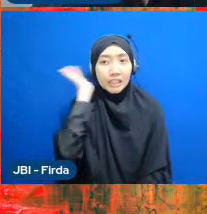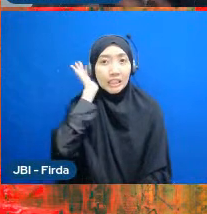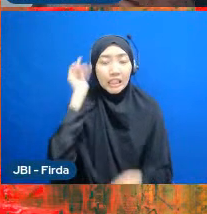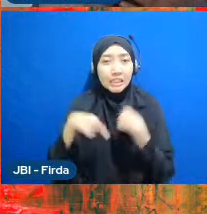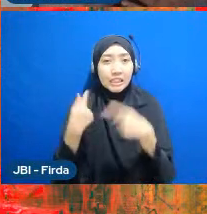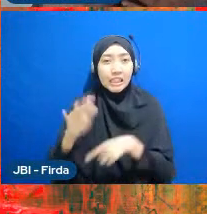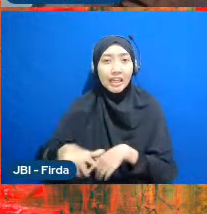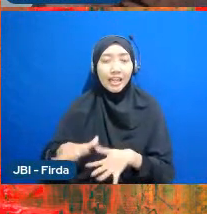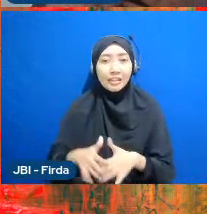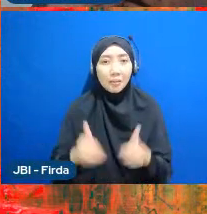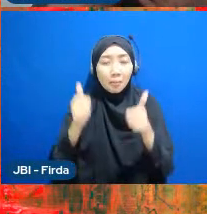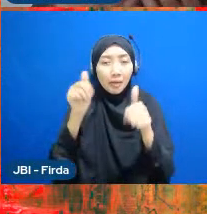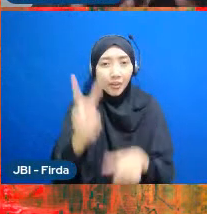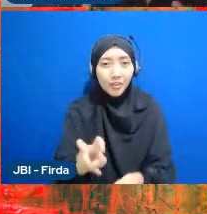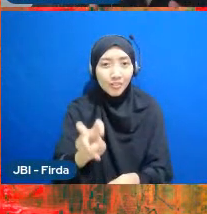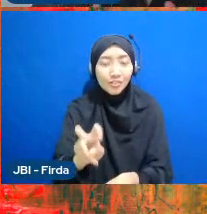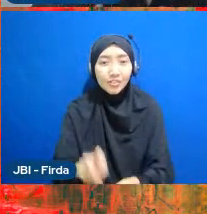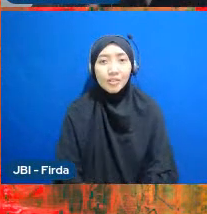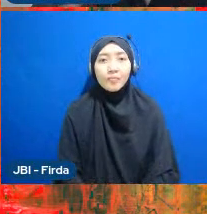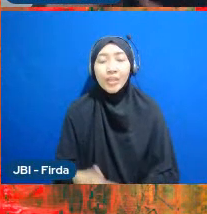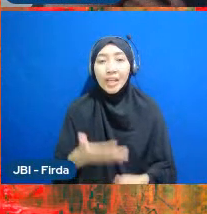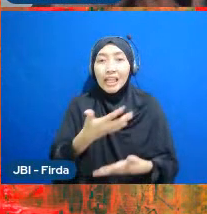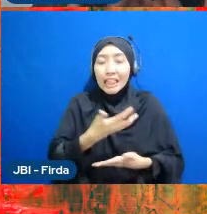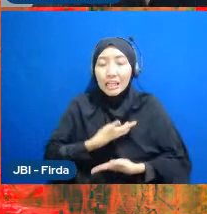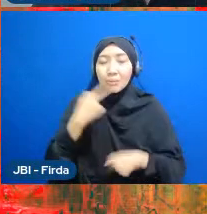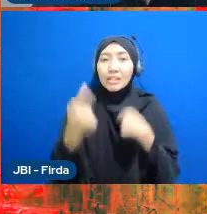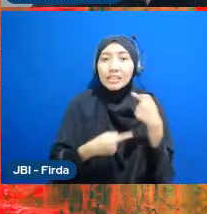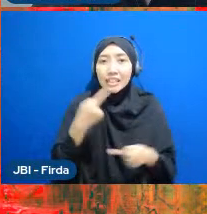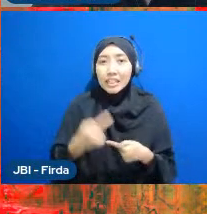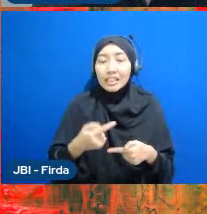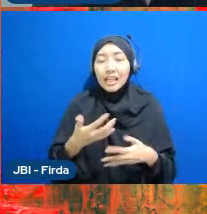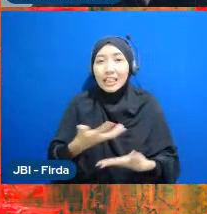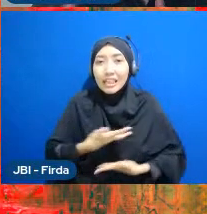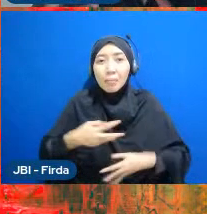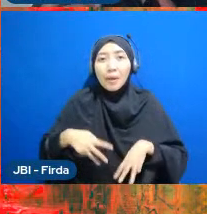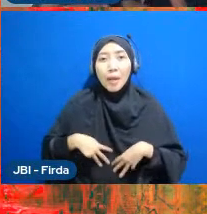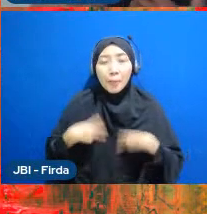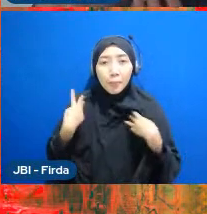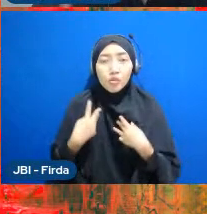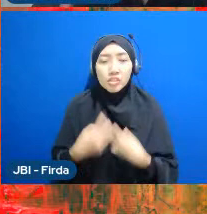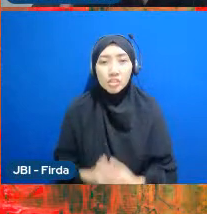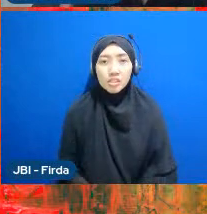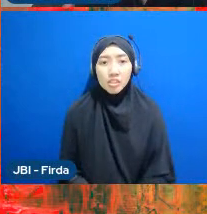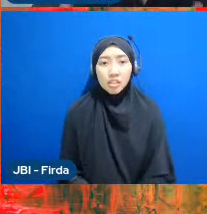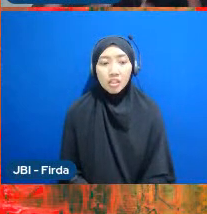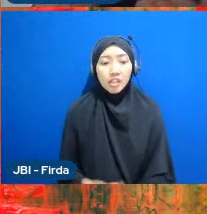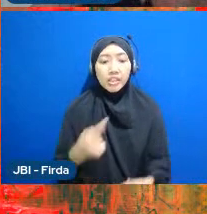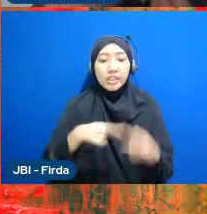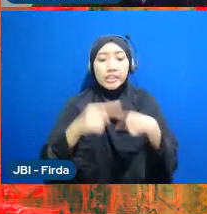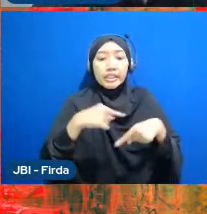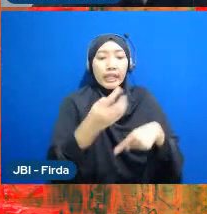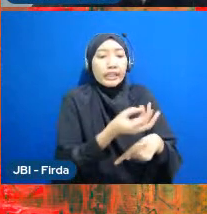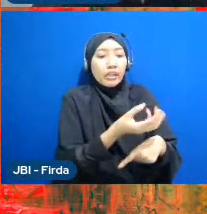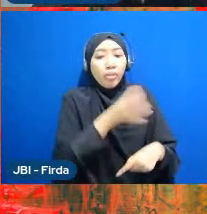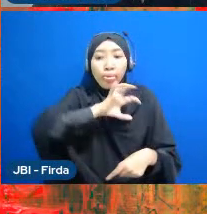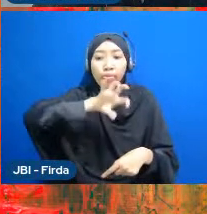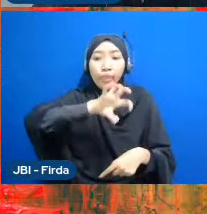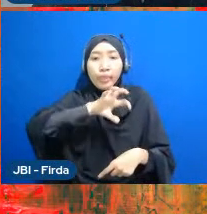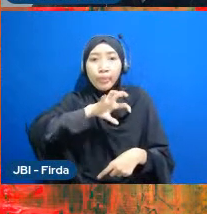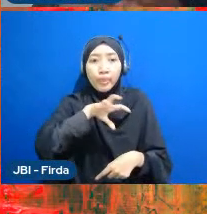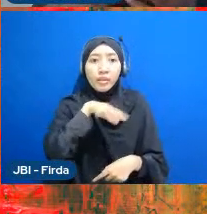baik. Menerima ceritanya, menerima emosinya. Enggak baru cerita dikit, diomelnya satu